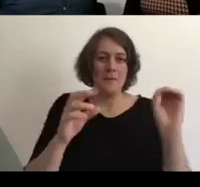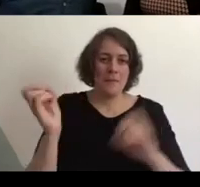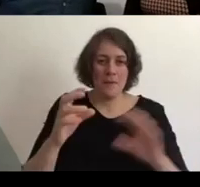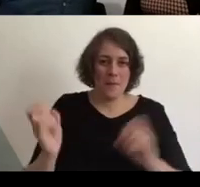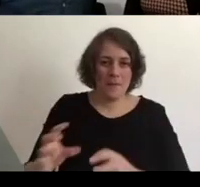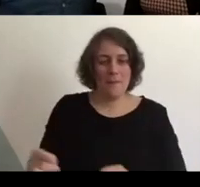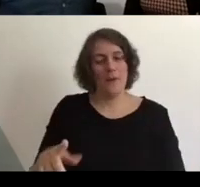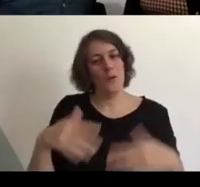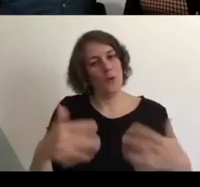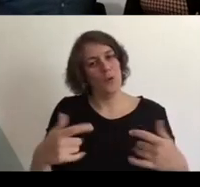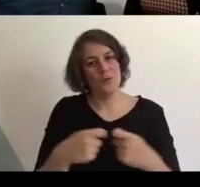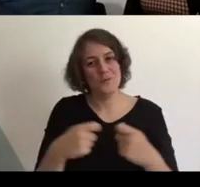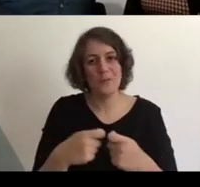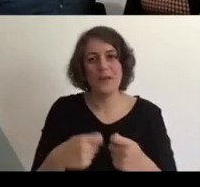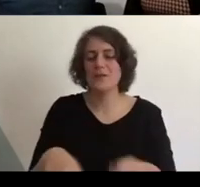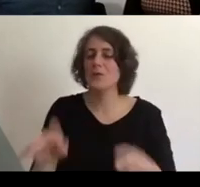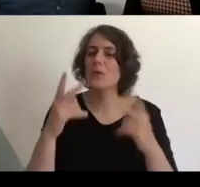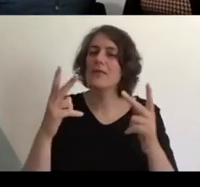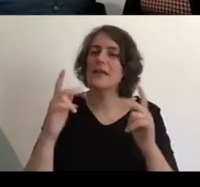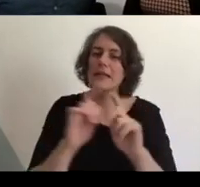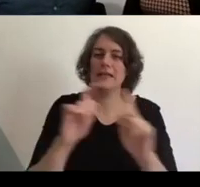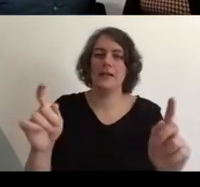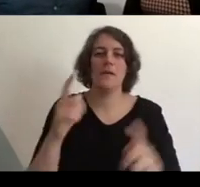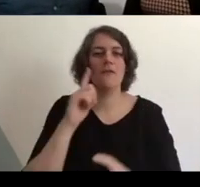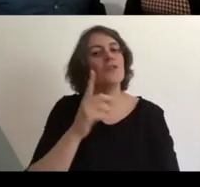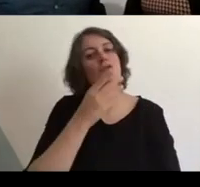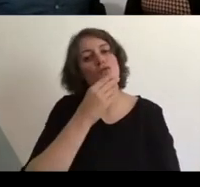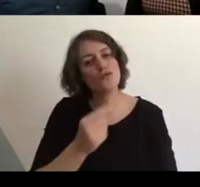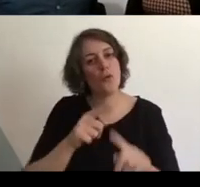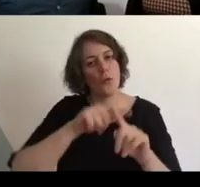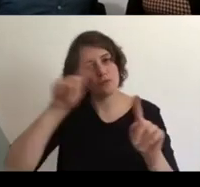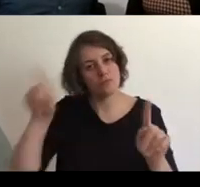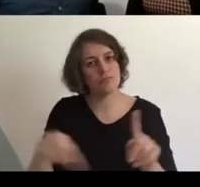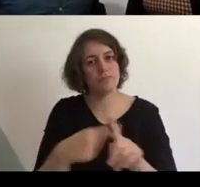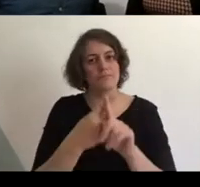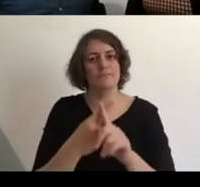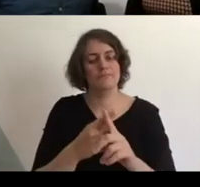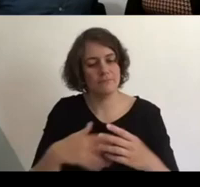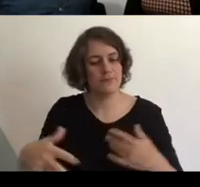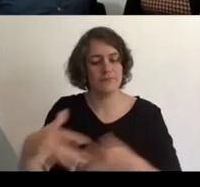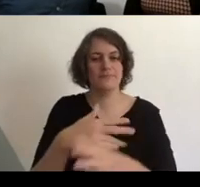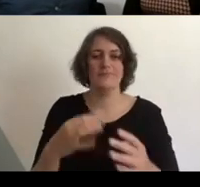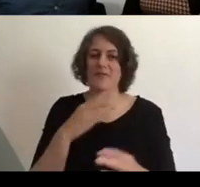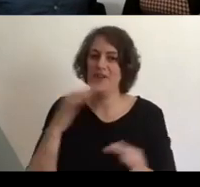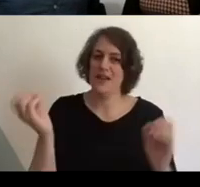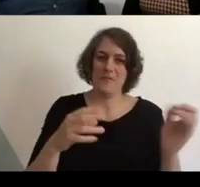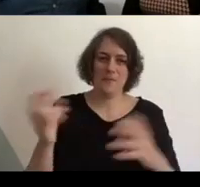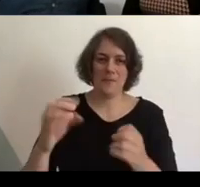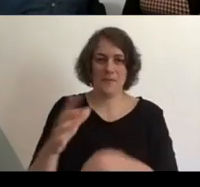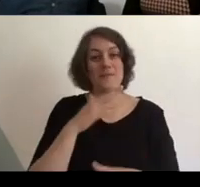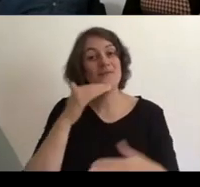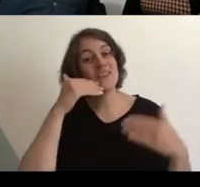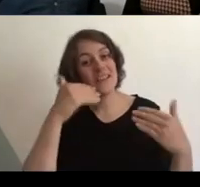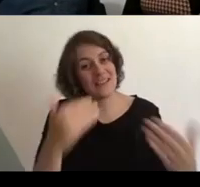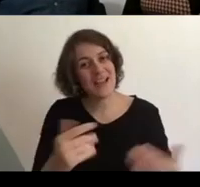es ist ein sehr wichtiges Thema. Ich finde, wir haben einen schönen Rundumschlag geschafft. Ja, würde ich